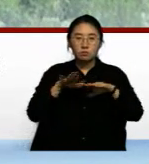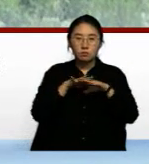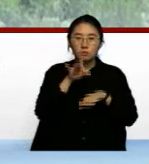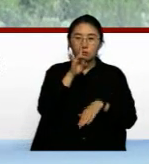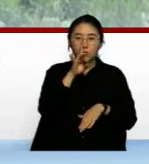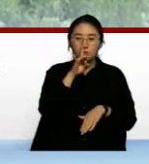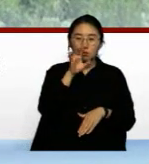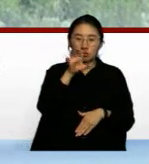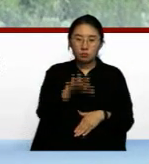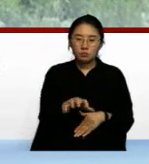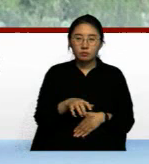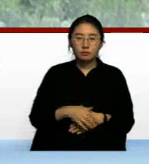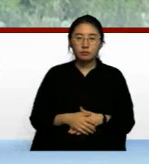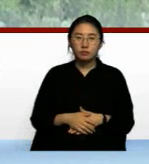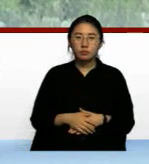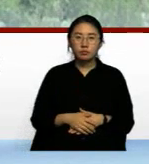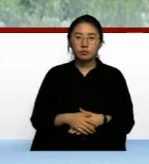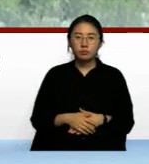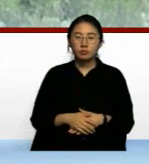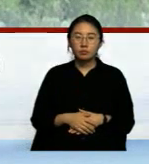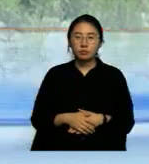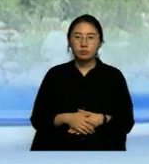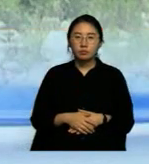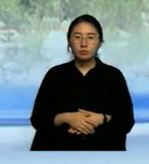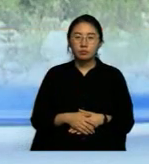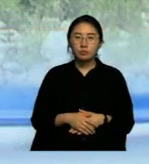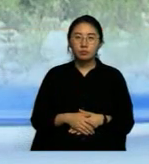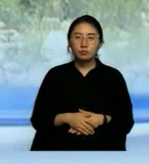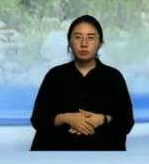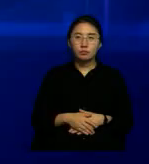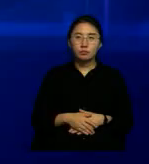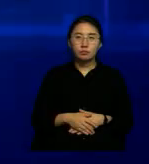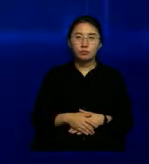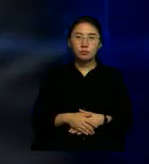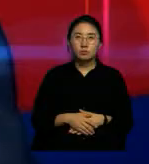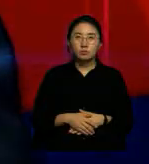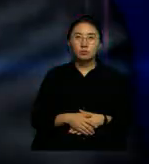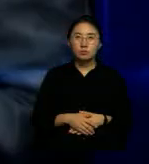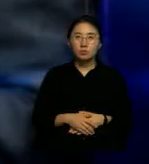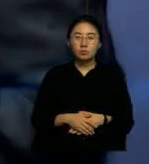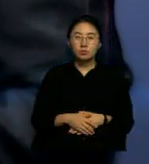있습니다. 가평군 조종면의 사정, 오용석 기자가 전해드립니다.